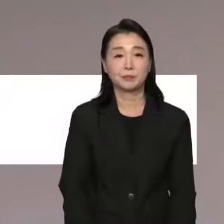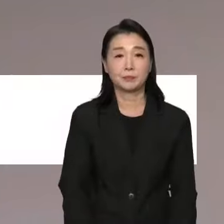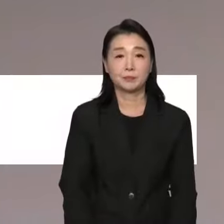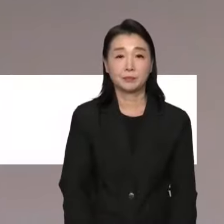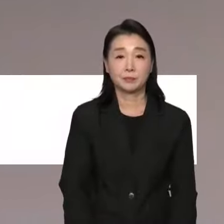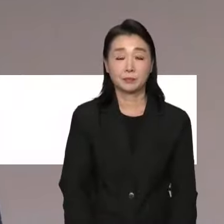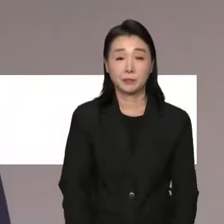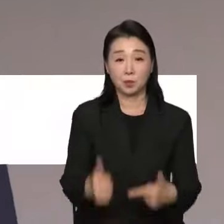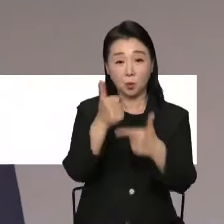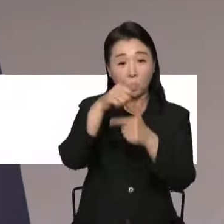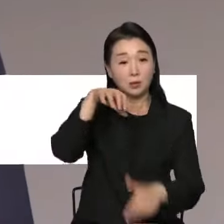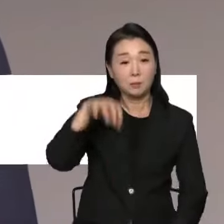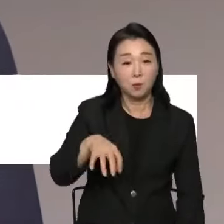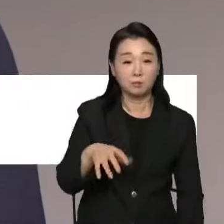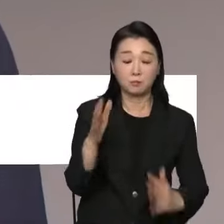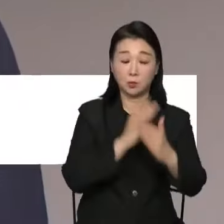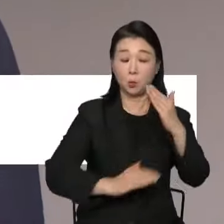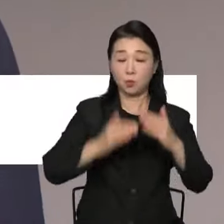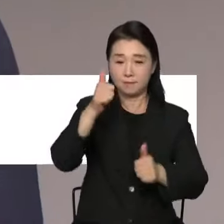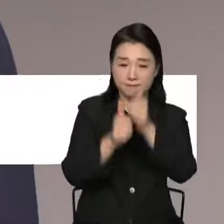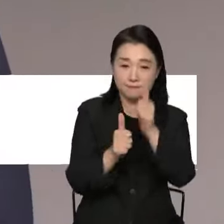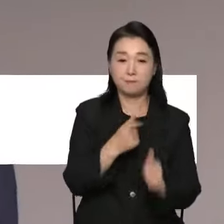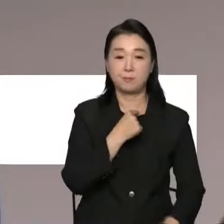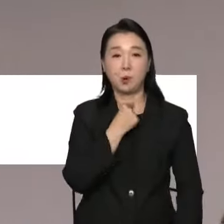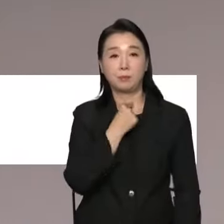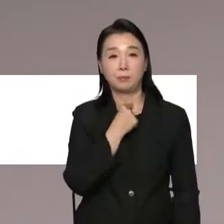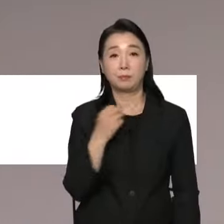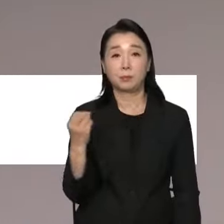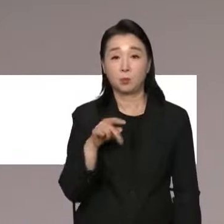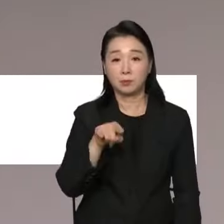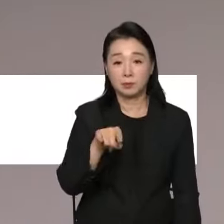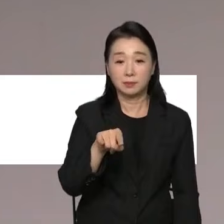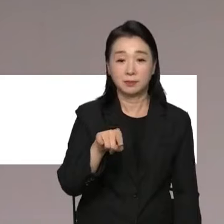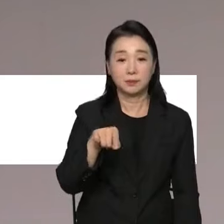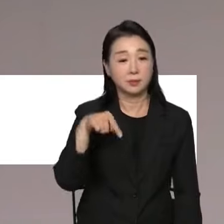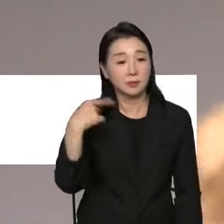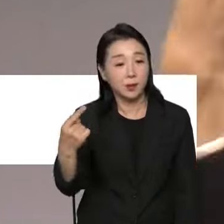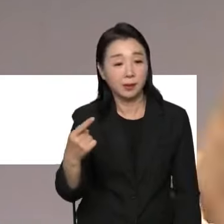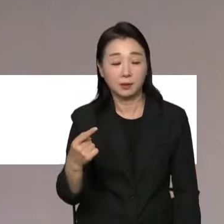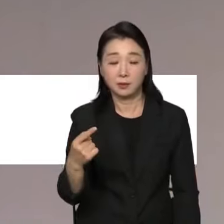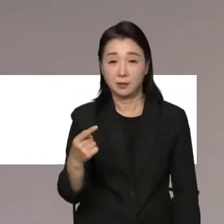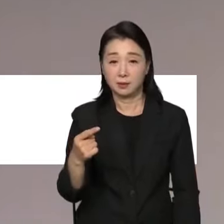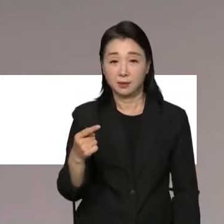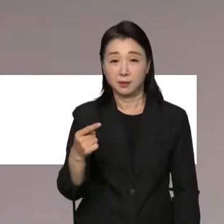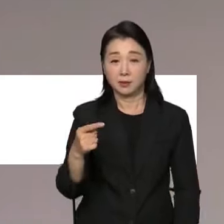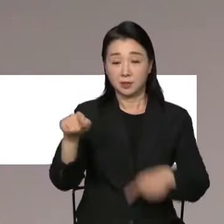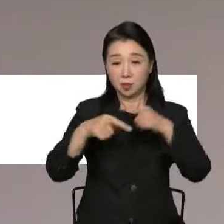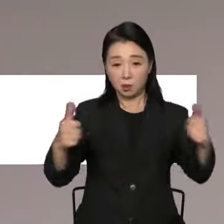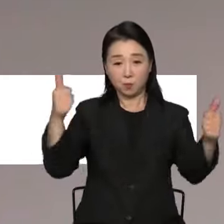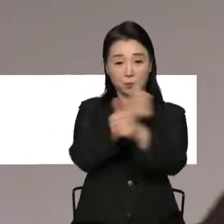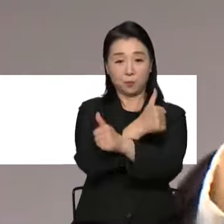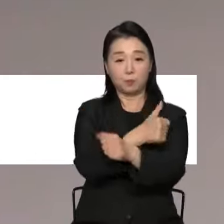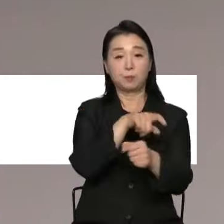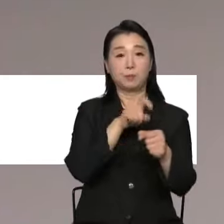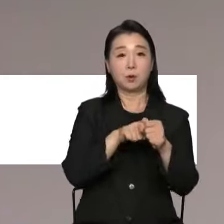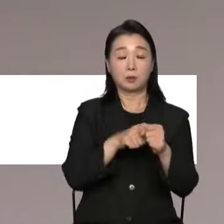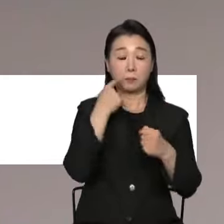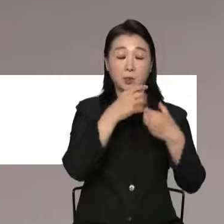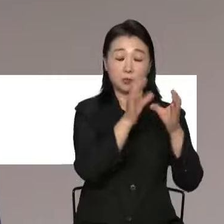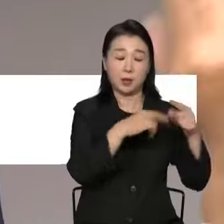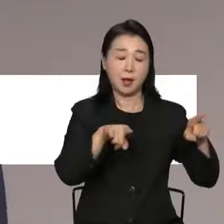호남에서 공정하게 경쟁하고 그 뒤에 정권 교체를 위해서